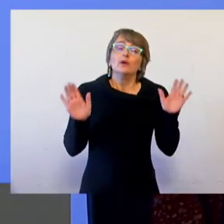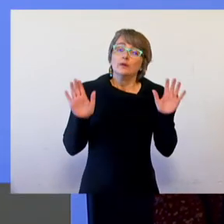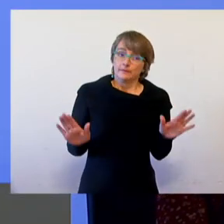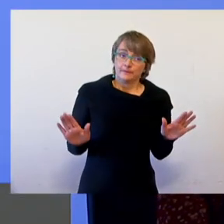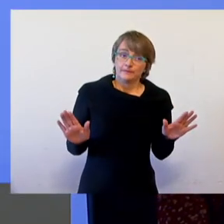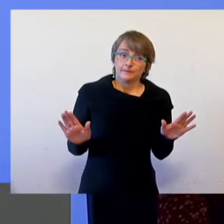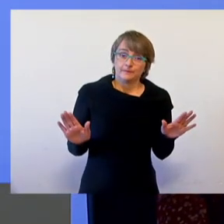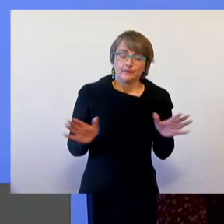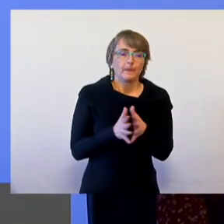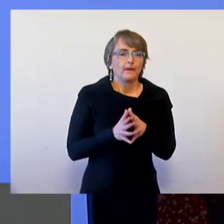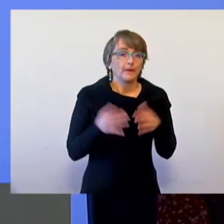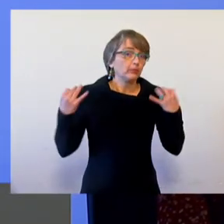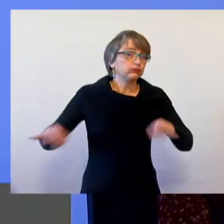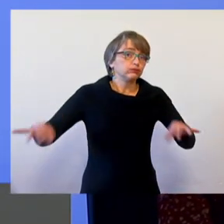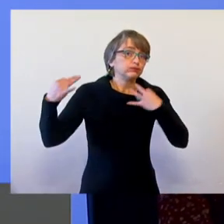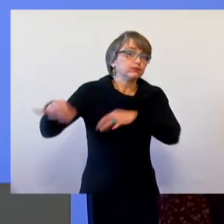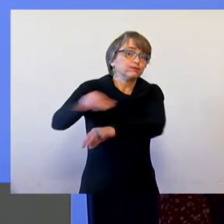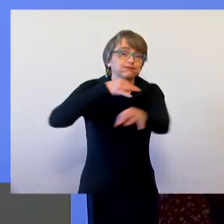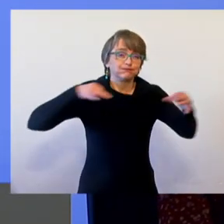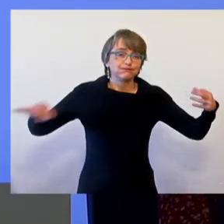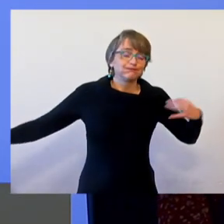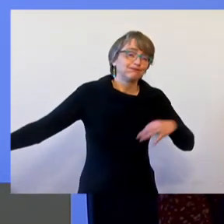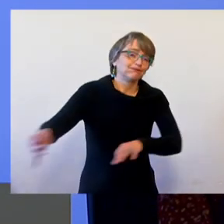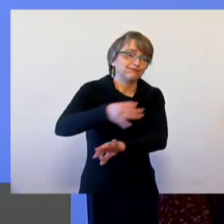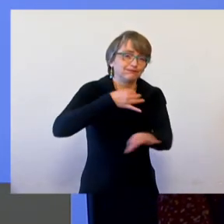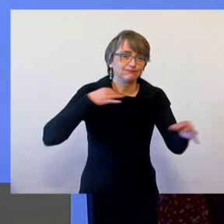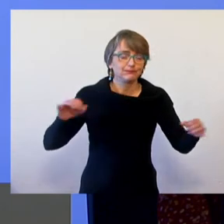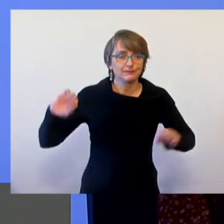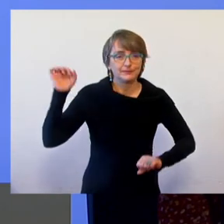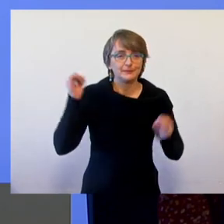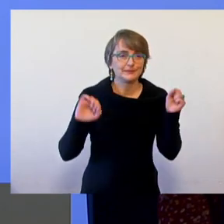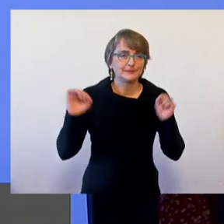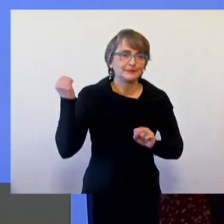On va juste. Madame Yag, s'il vous plaît.